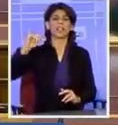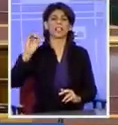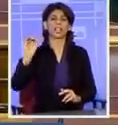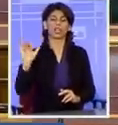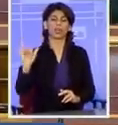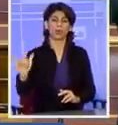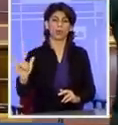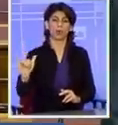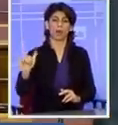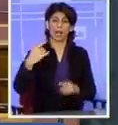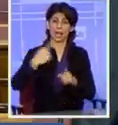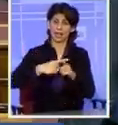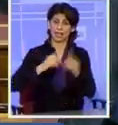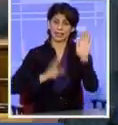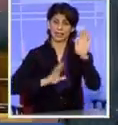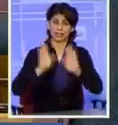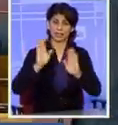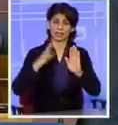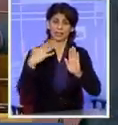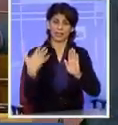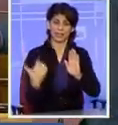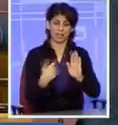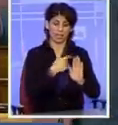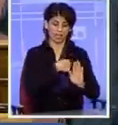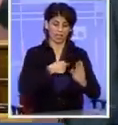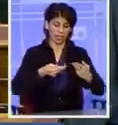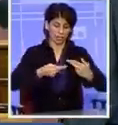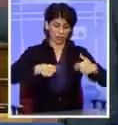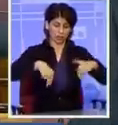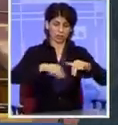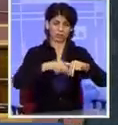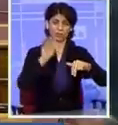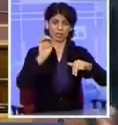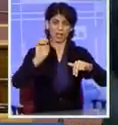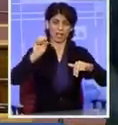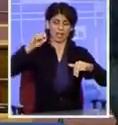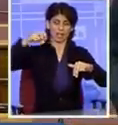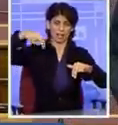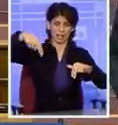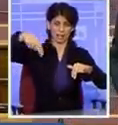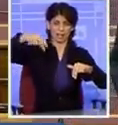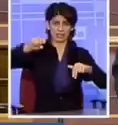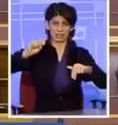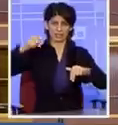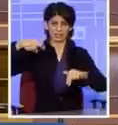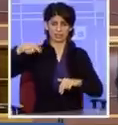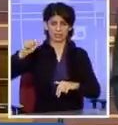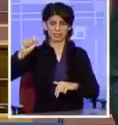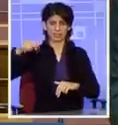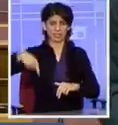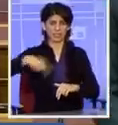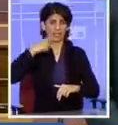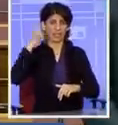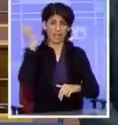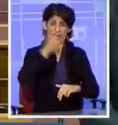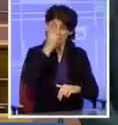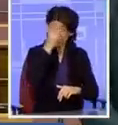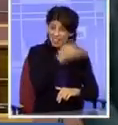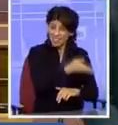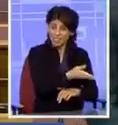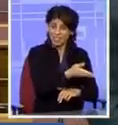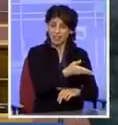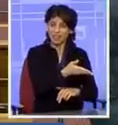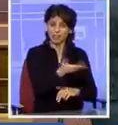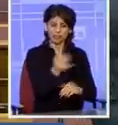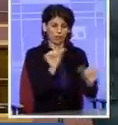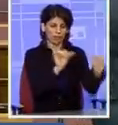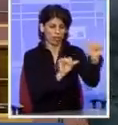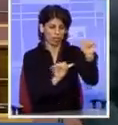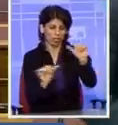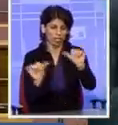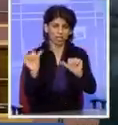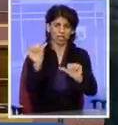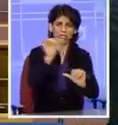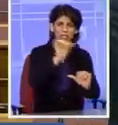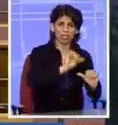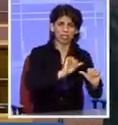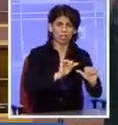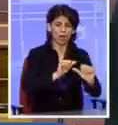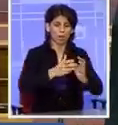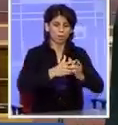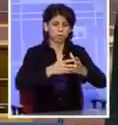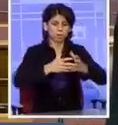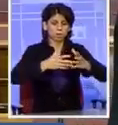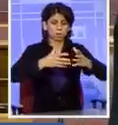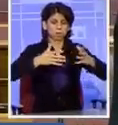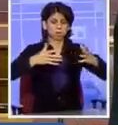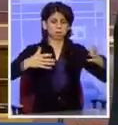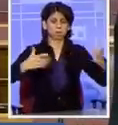ίδιο το Διοικητικό Συμβούλιο της Ελστάτ, καταγγέλει ότι με αλχημίες διόγκωσε το έλλειμμα, προκειμένου η χώρα